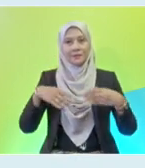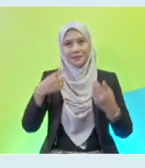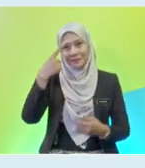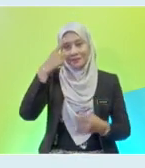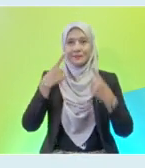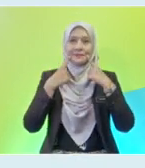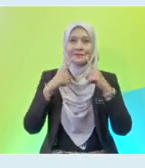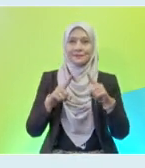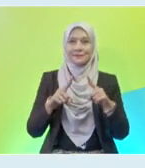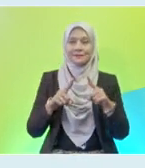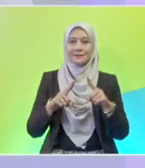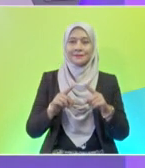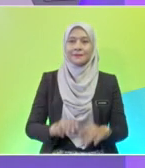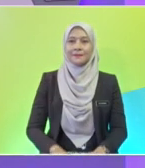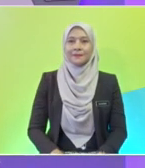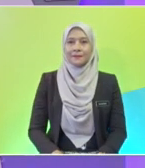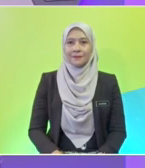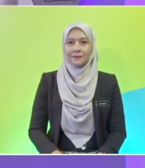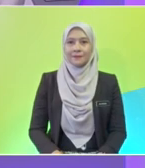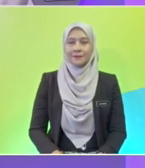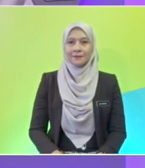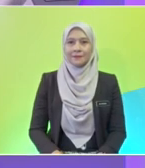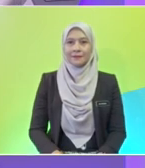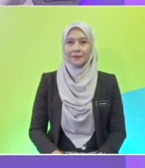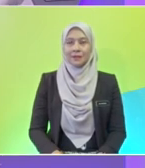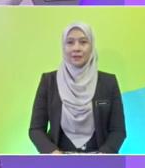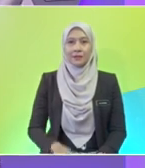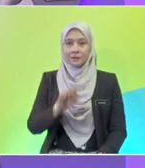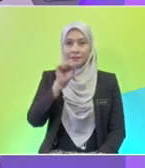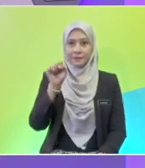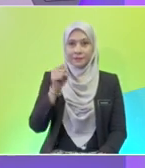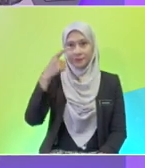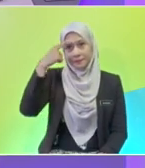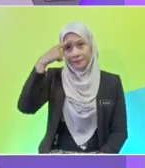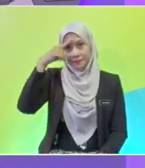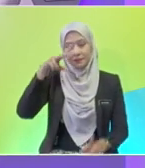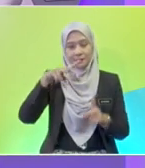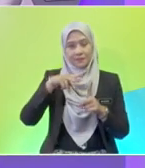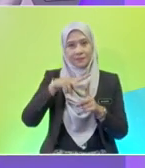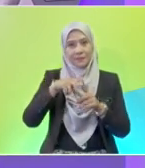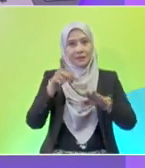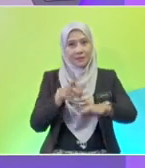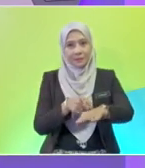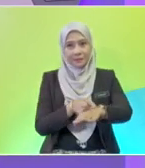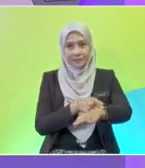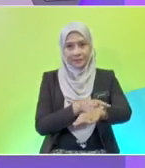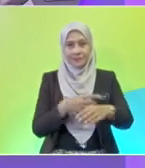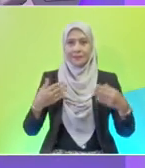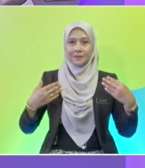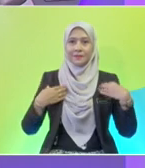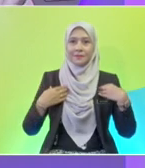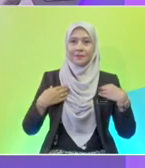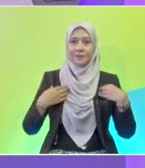jadi kita kata aplikasi jadi panjang lah langkahnya tuh lebih panjang jadi dia ada